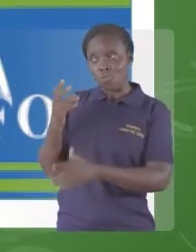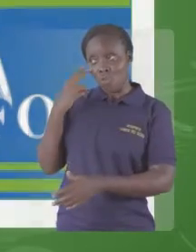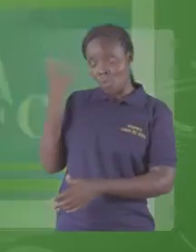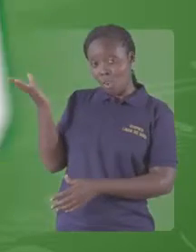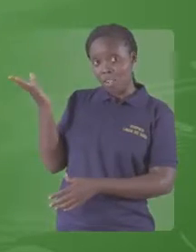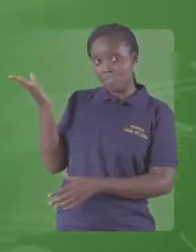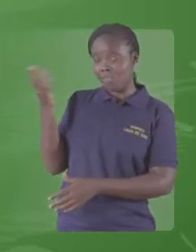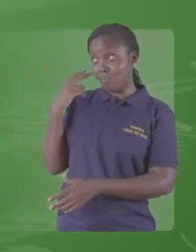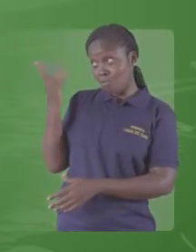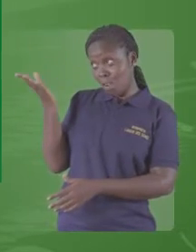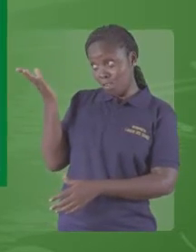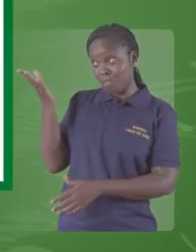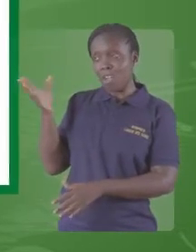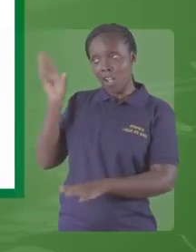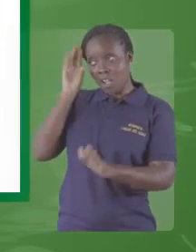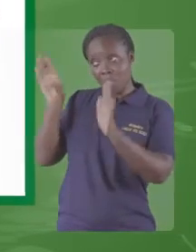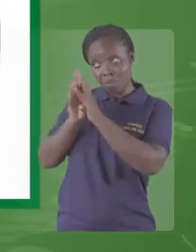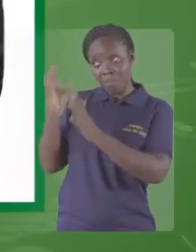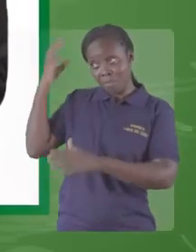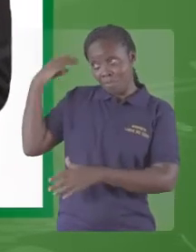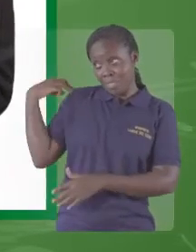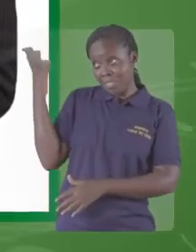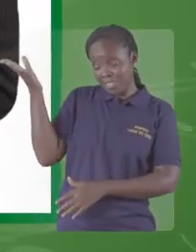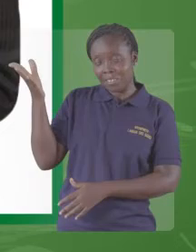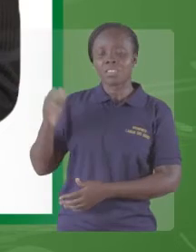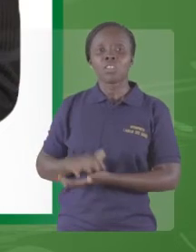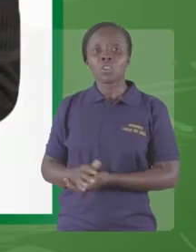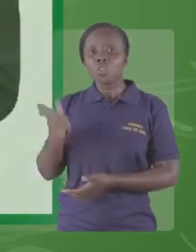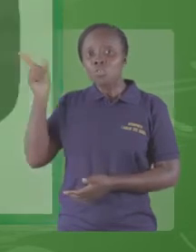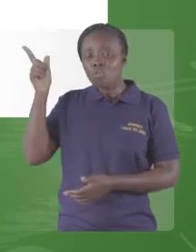actuel est Alain Richard Donvaille.